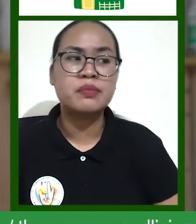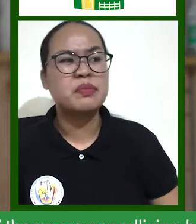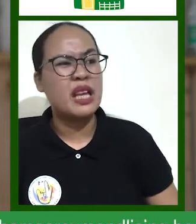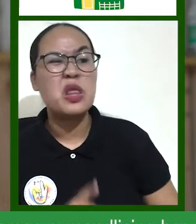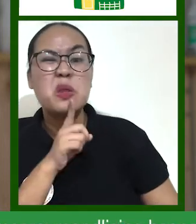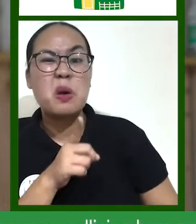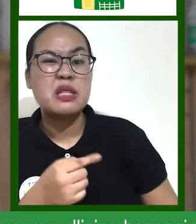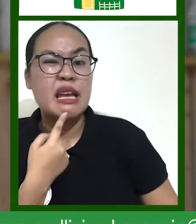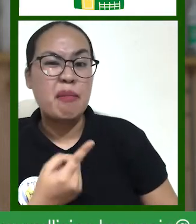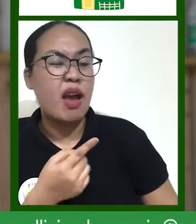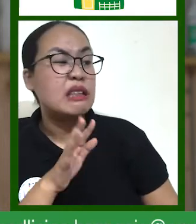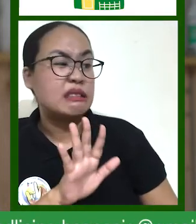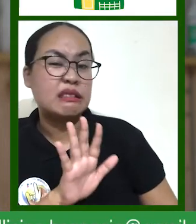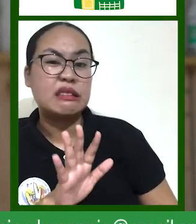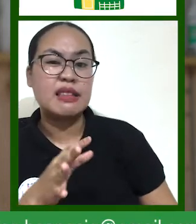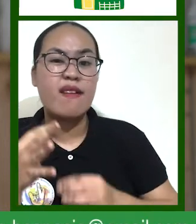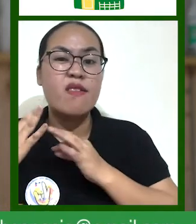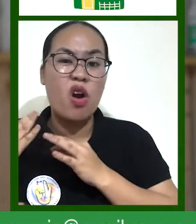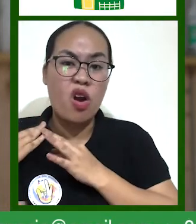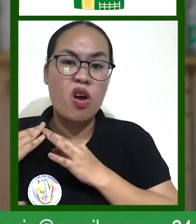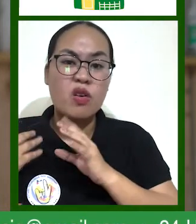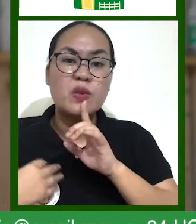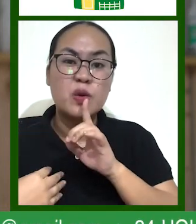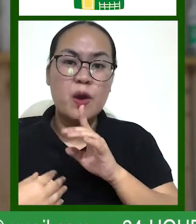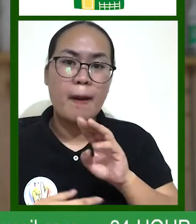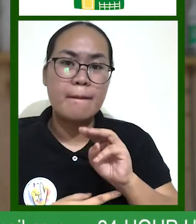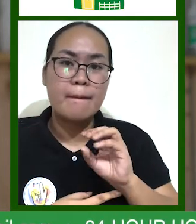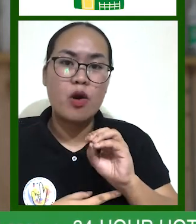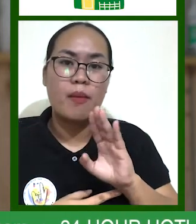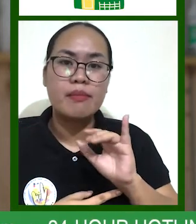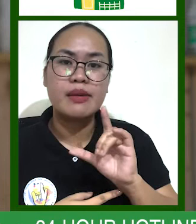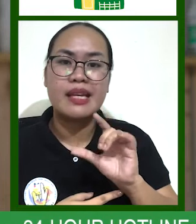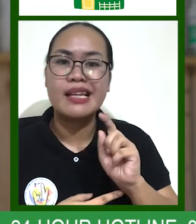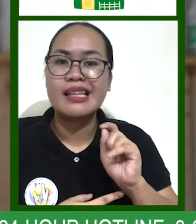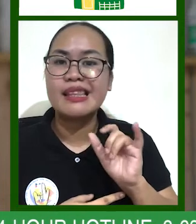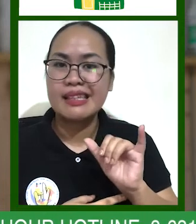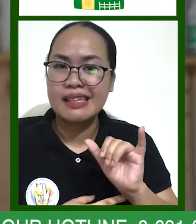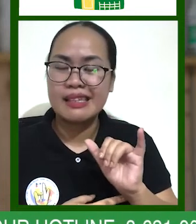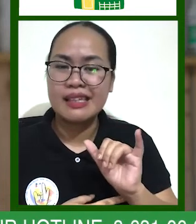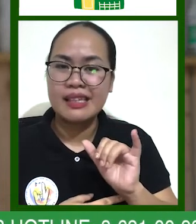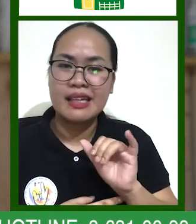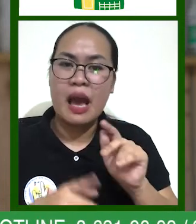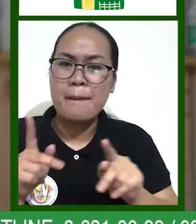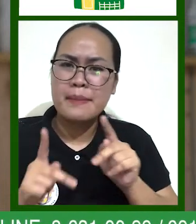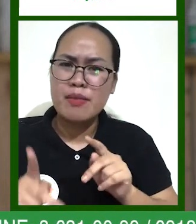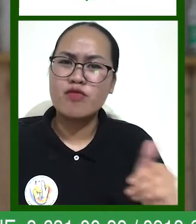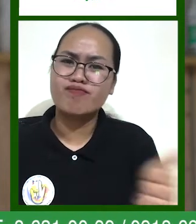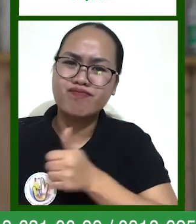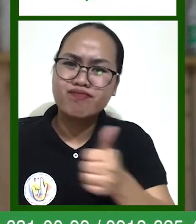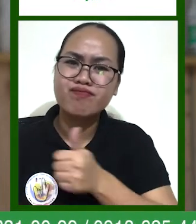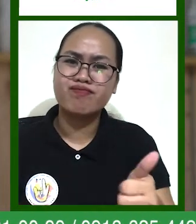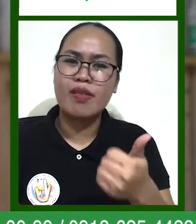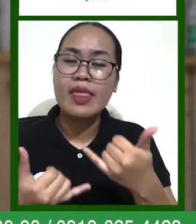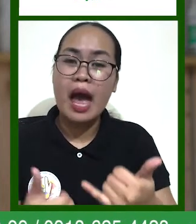biniblame talaga or ang talaga nakikitang main reason is yung mobility ng tao. Alam naman po natin, wala naman talagang restrictions na ngayon,